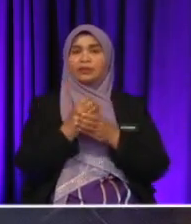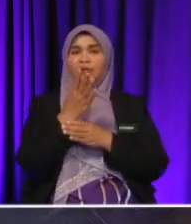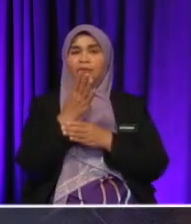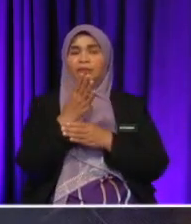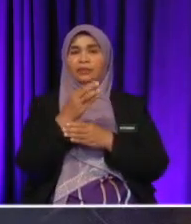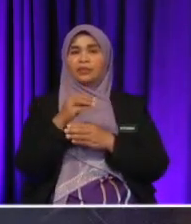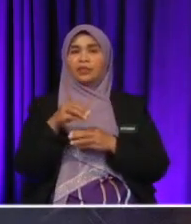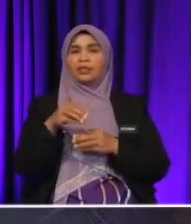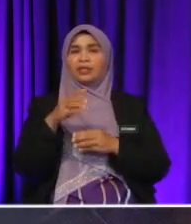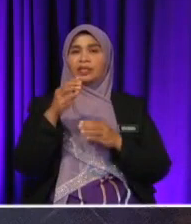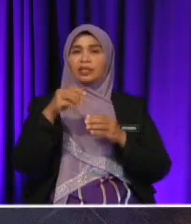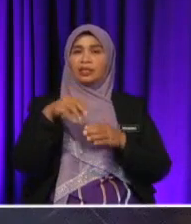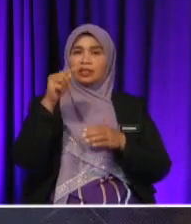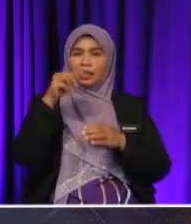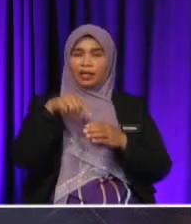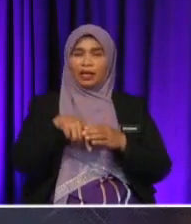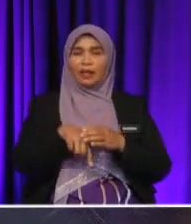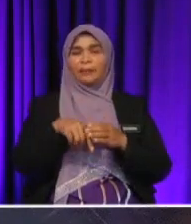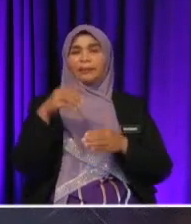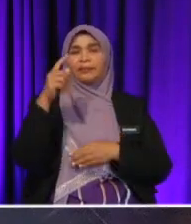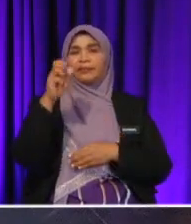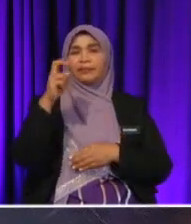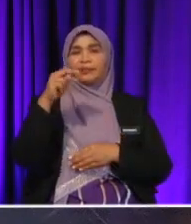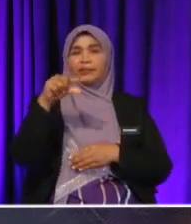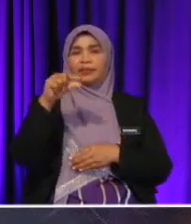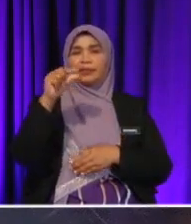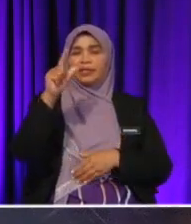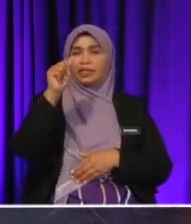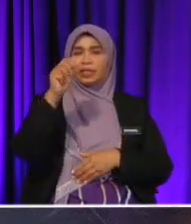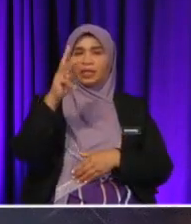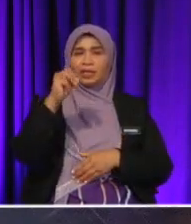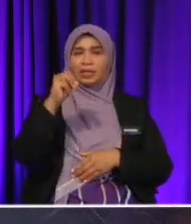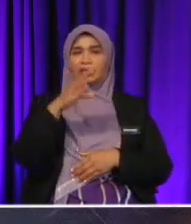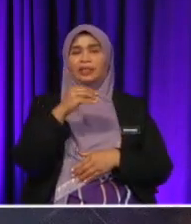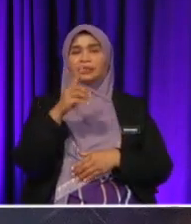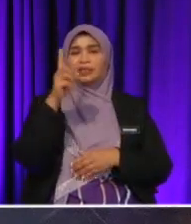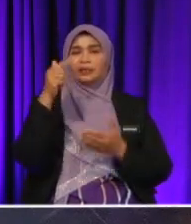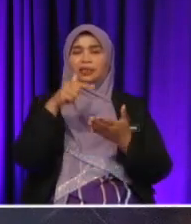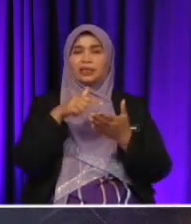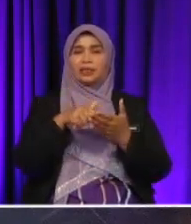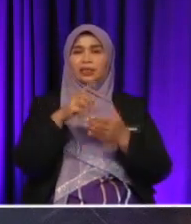tenggelam di situ satu adalah tumbuhan yang terapung